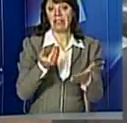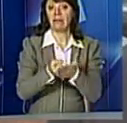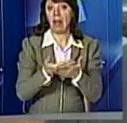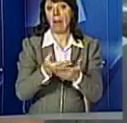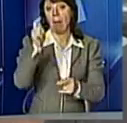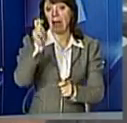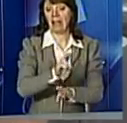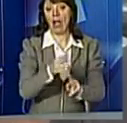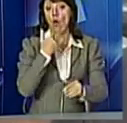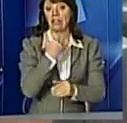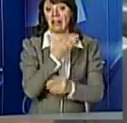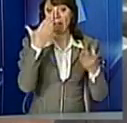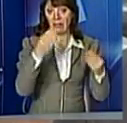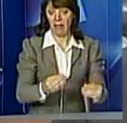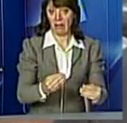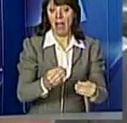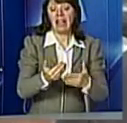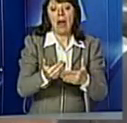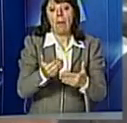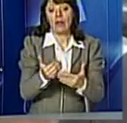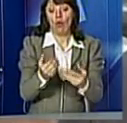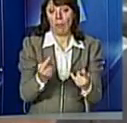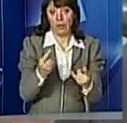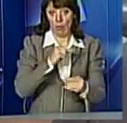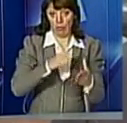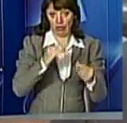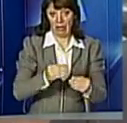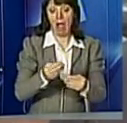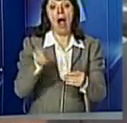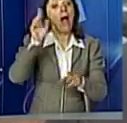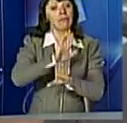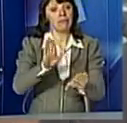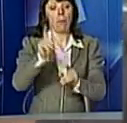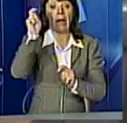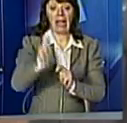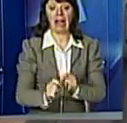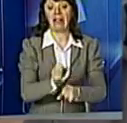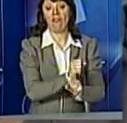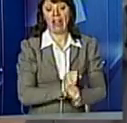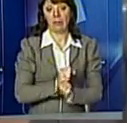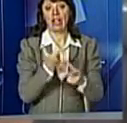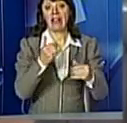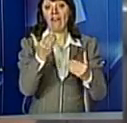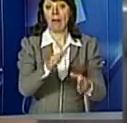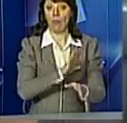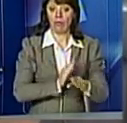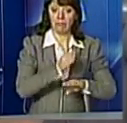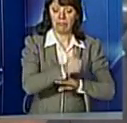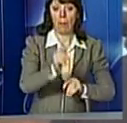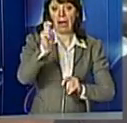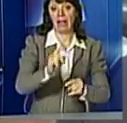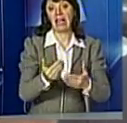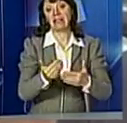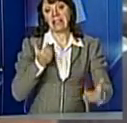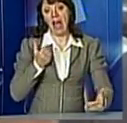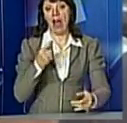приїхати в останній день напередодні робочого дня а приїхати хоча би відпочинку або там де ви були приїхати хоча би за